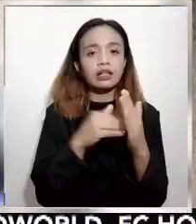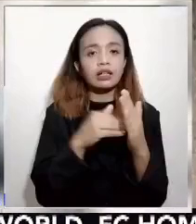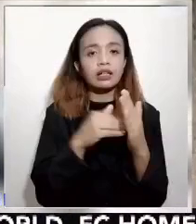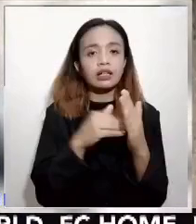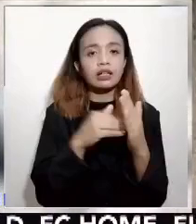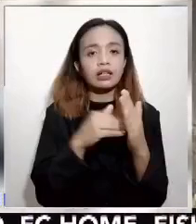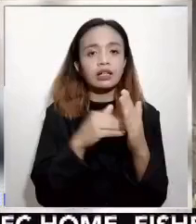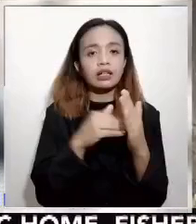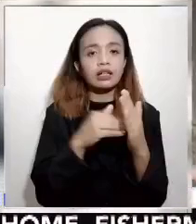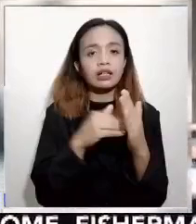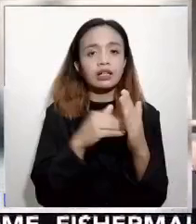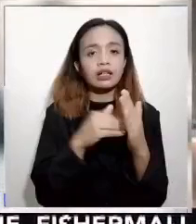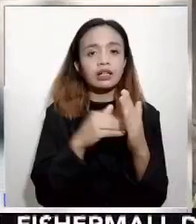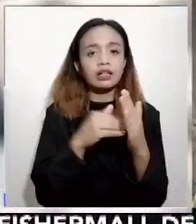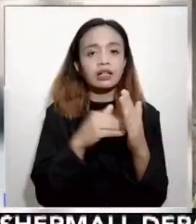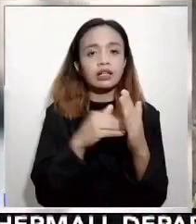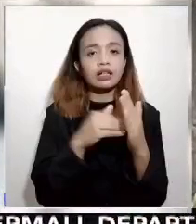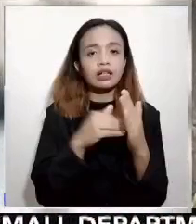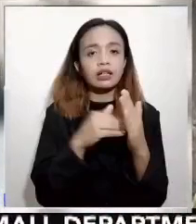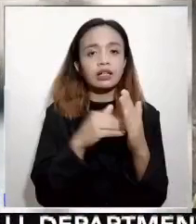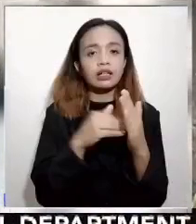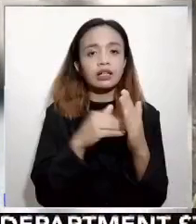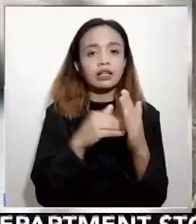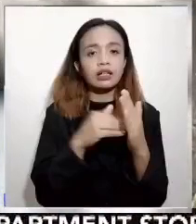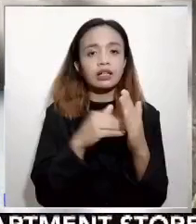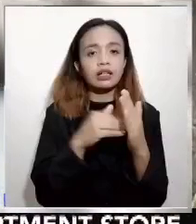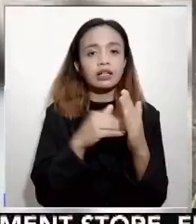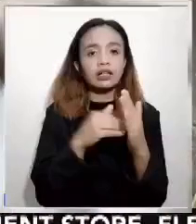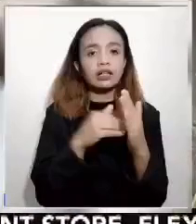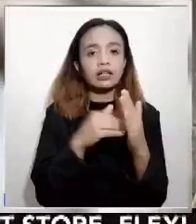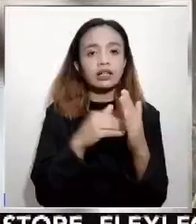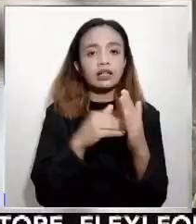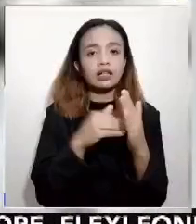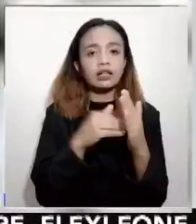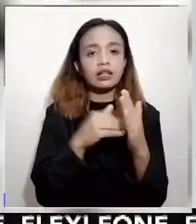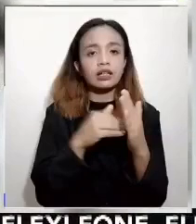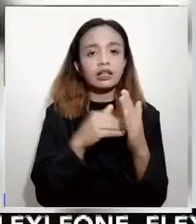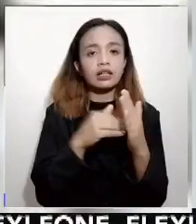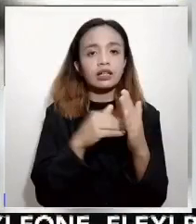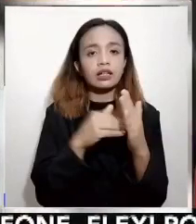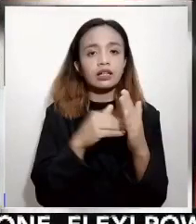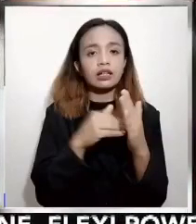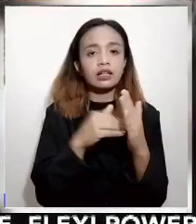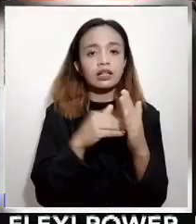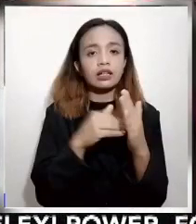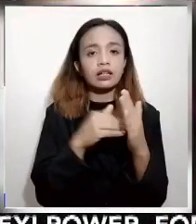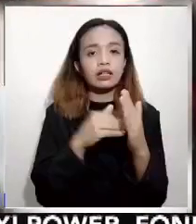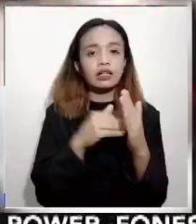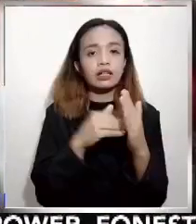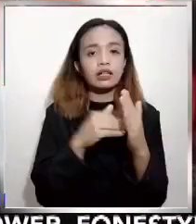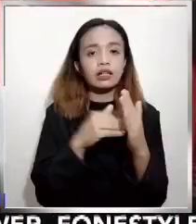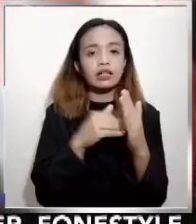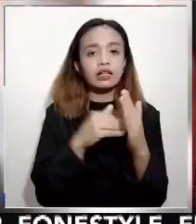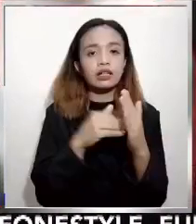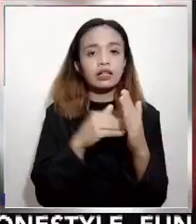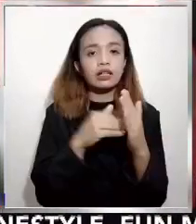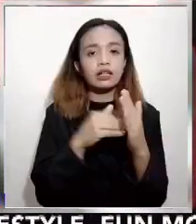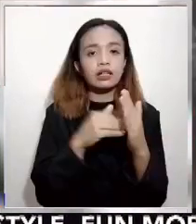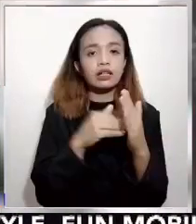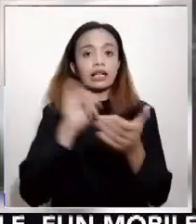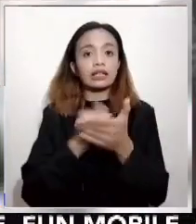ang China ng 50-50 na hatian sa oil at gas, sa halip na 60-40 na hatian na pabor sa